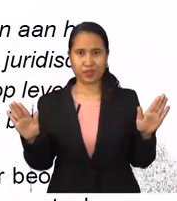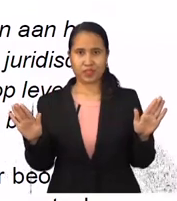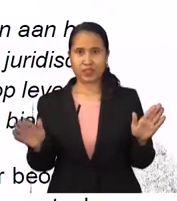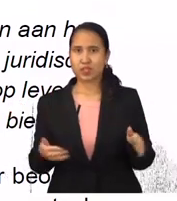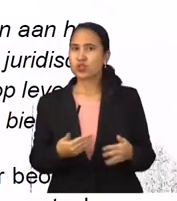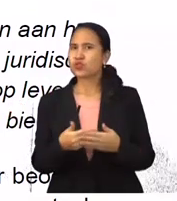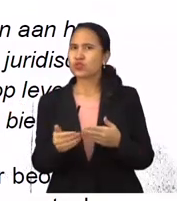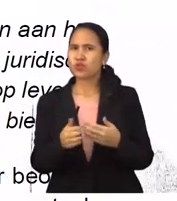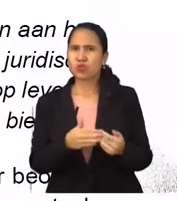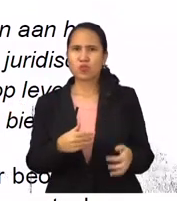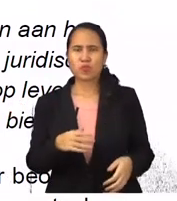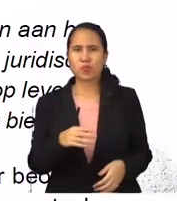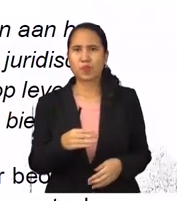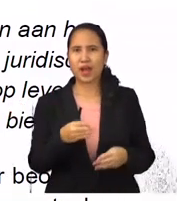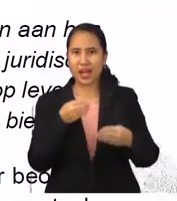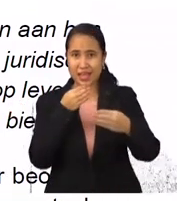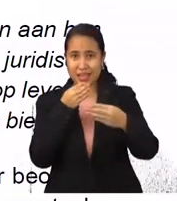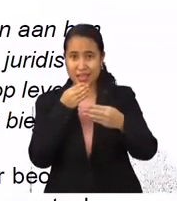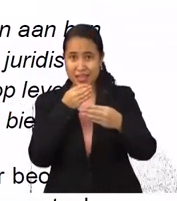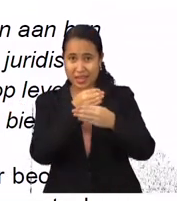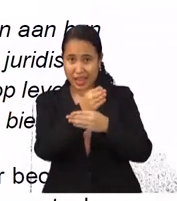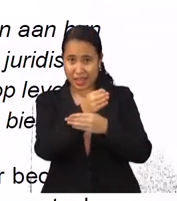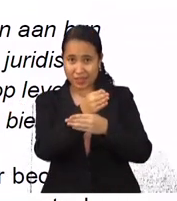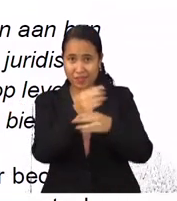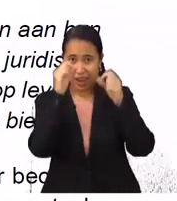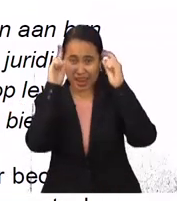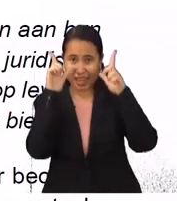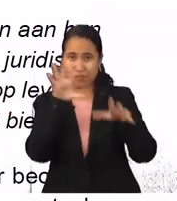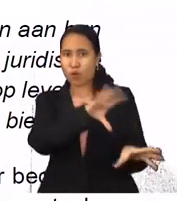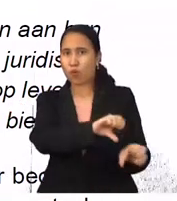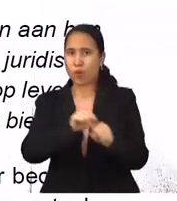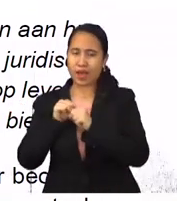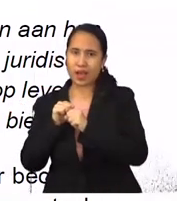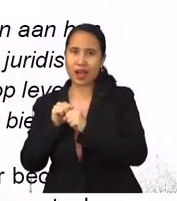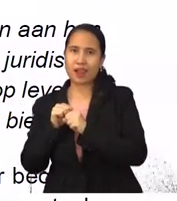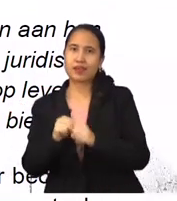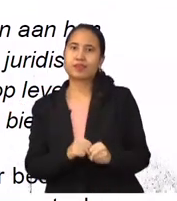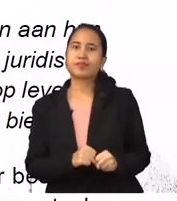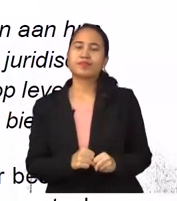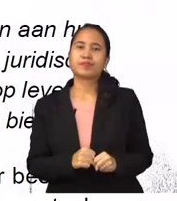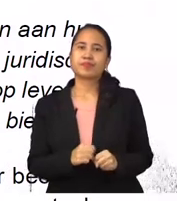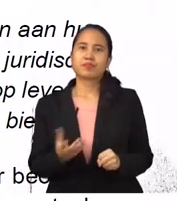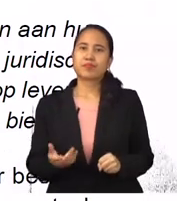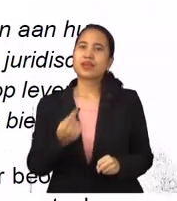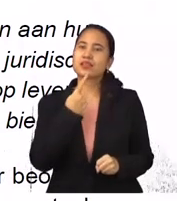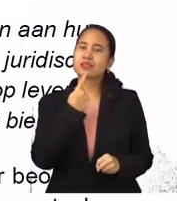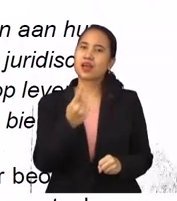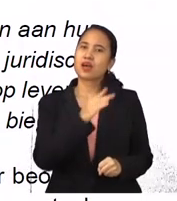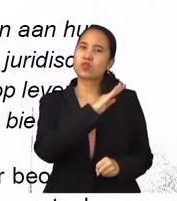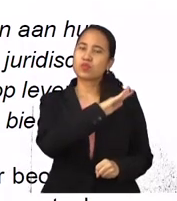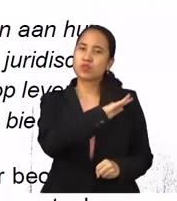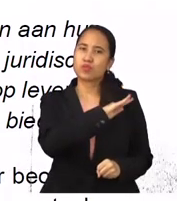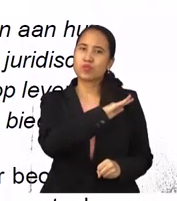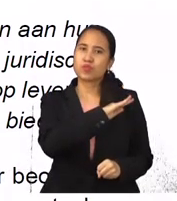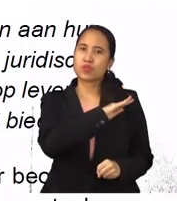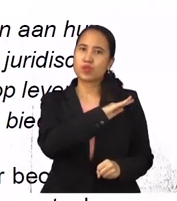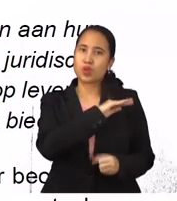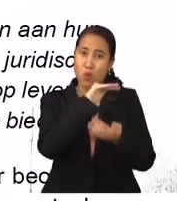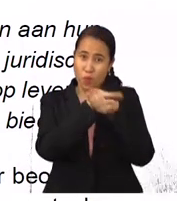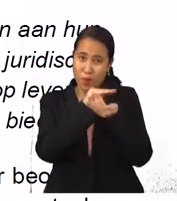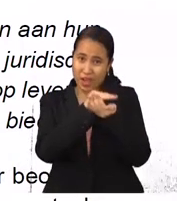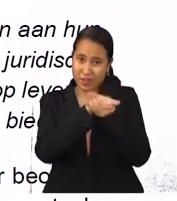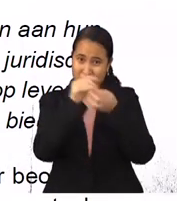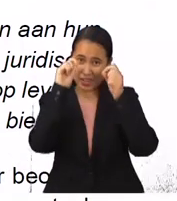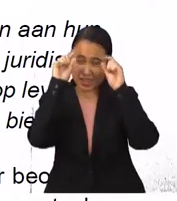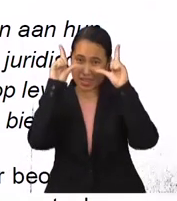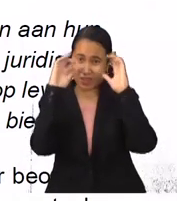willekeurige ontneming van het recht op leven, maar geeft tegelijkertijd eveneens uitdrukking dat aan de waarde van het leven in het